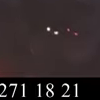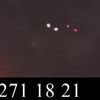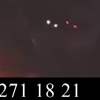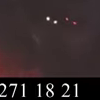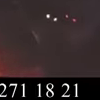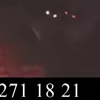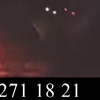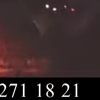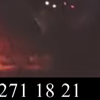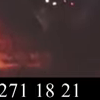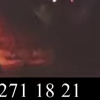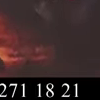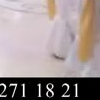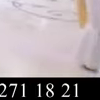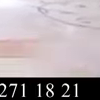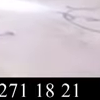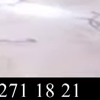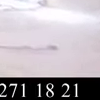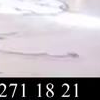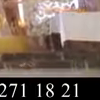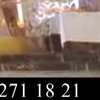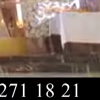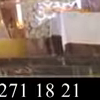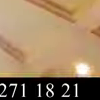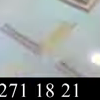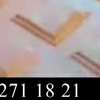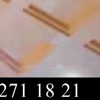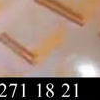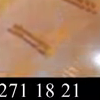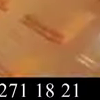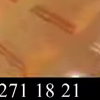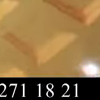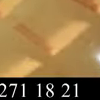Валюта бағамының демеушісі Арбат кешені.